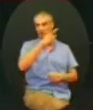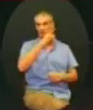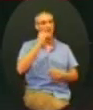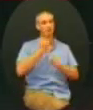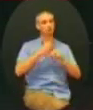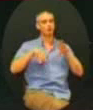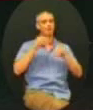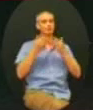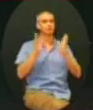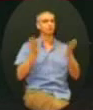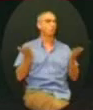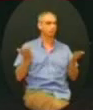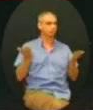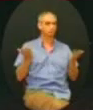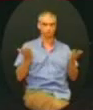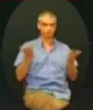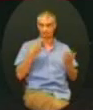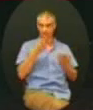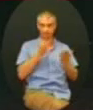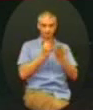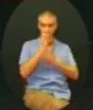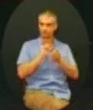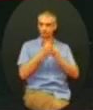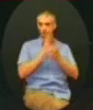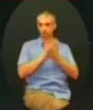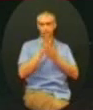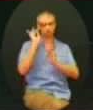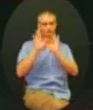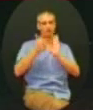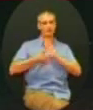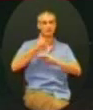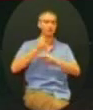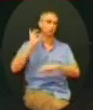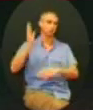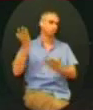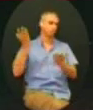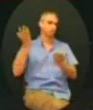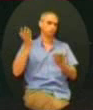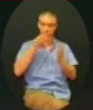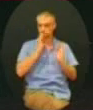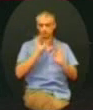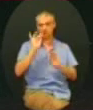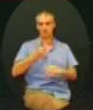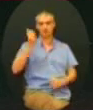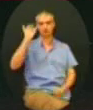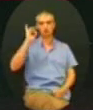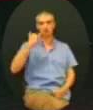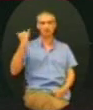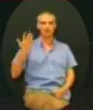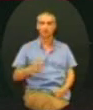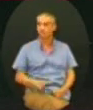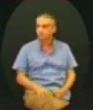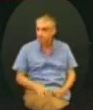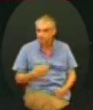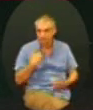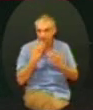פריימריז פתוחים. אז זה הדחה או שזה פשוט קריאת תיגר על המנהיגות, קריאת תיגר לגיטימית על המנהיגות של זהבה גלאון?